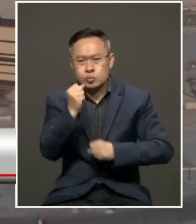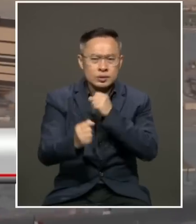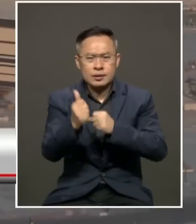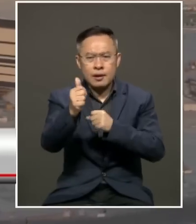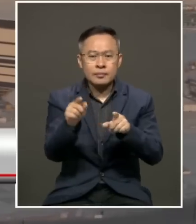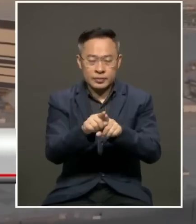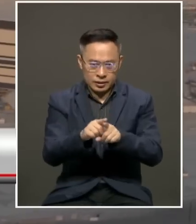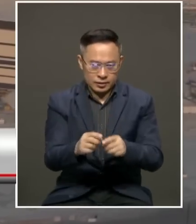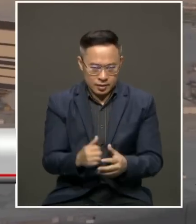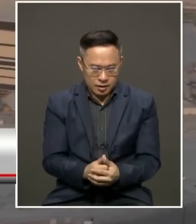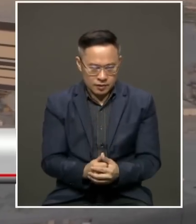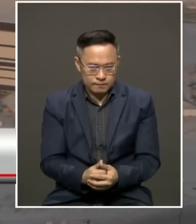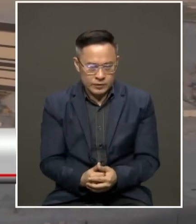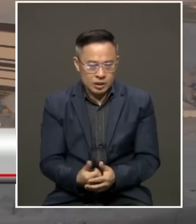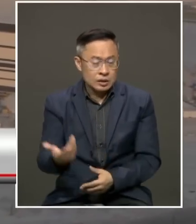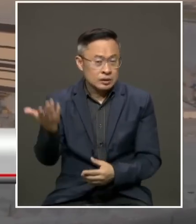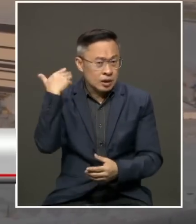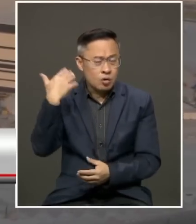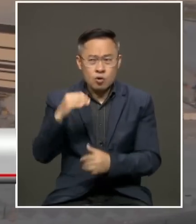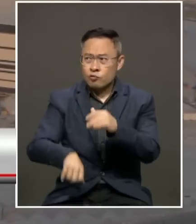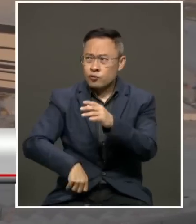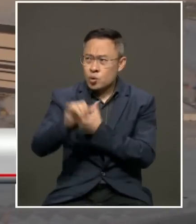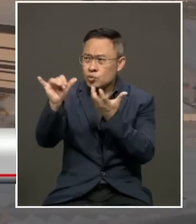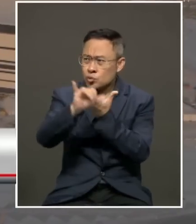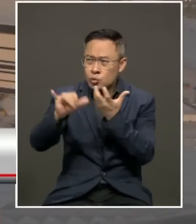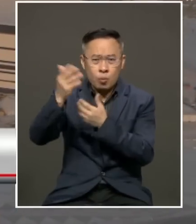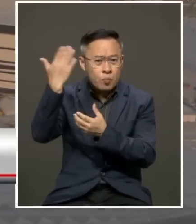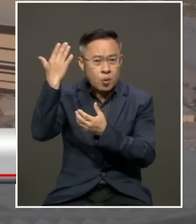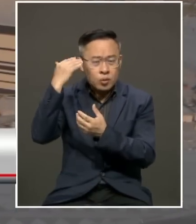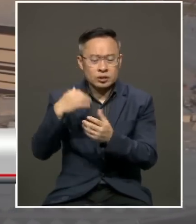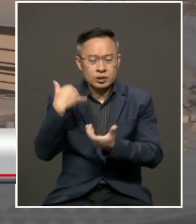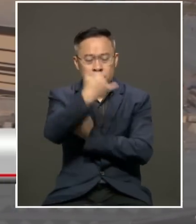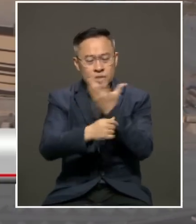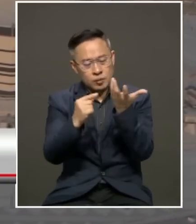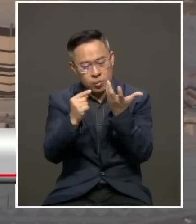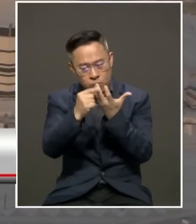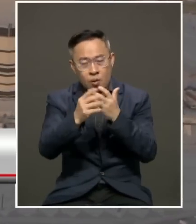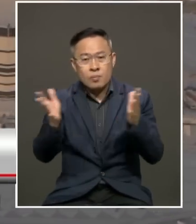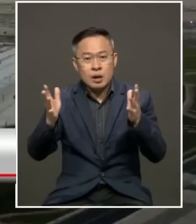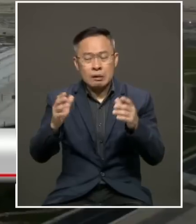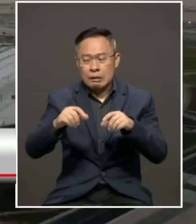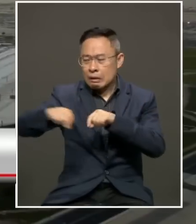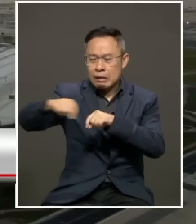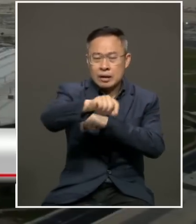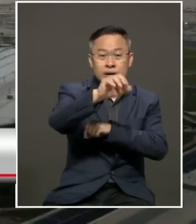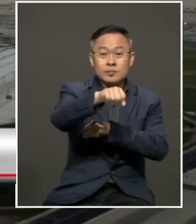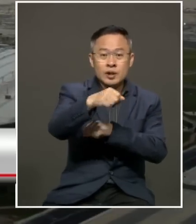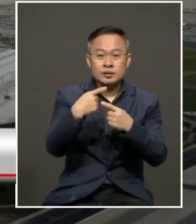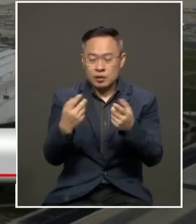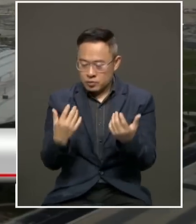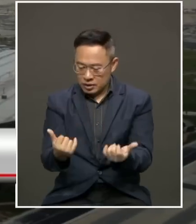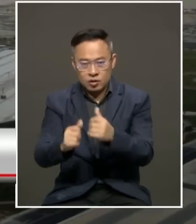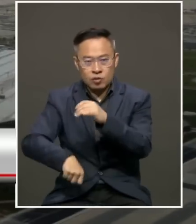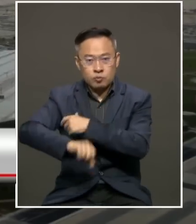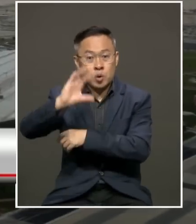ต้องบินกันไปบินกันมาอันนี้มันไกลไงอันนี้เขาก็เลยบอกว่าฟุตบอลยูโรไกลนักใช่มั้ยลองมาดูกาตาร์จัดให้ฟุตบอล